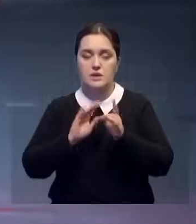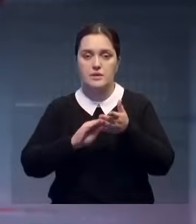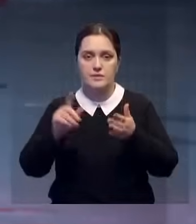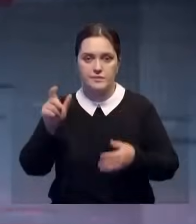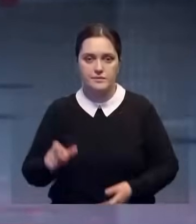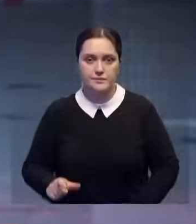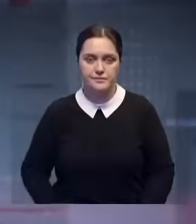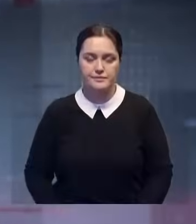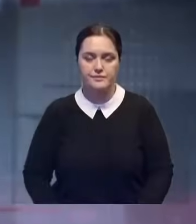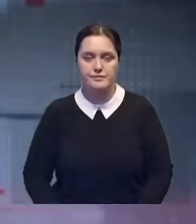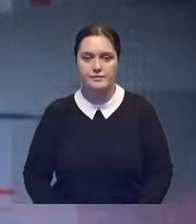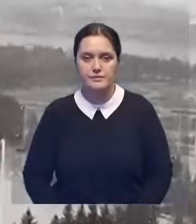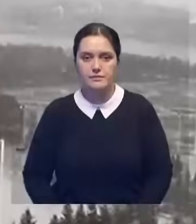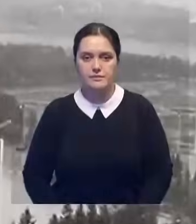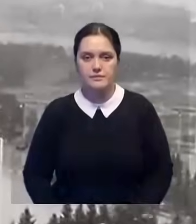расскажет Динара Жумбатырова.